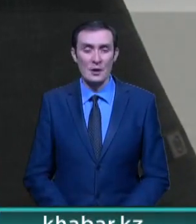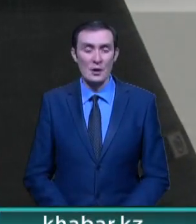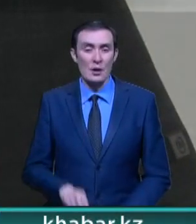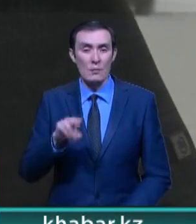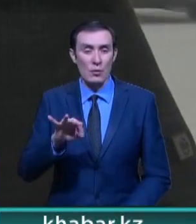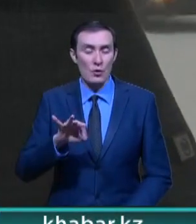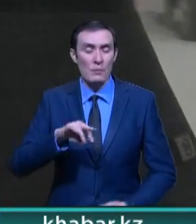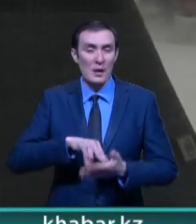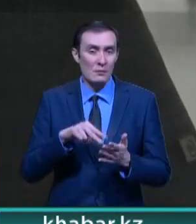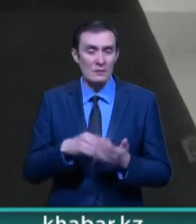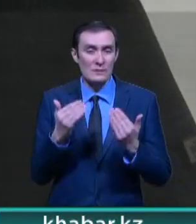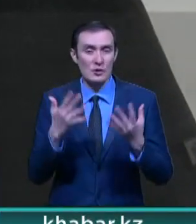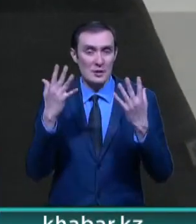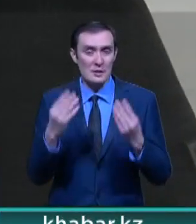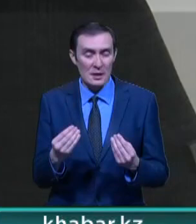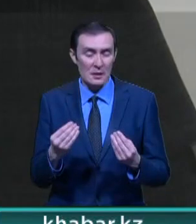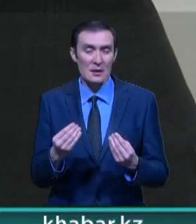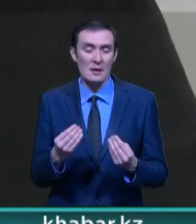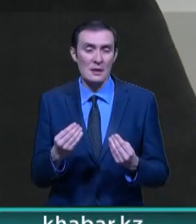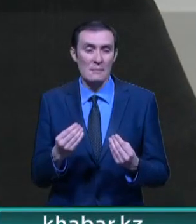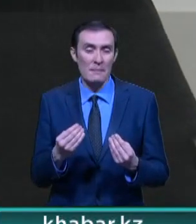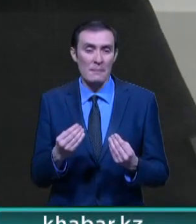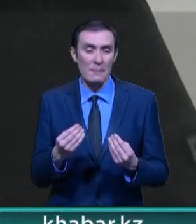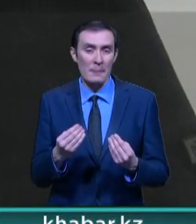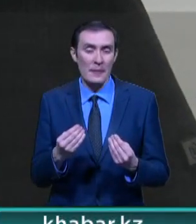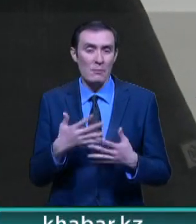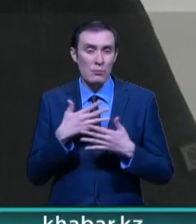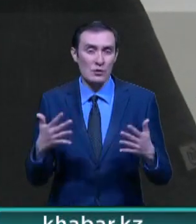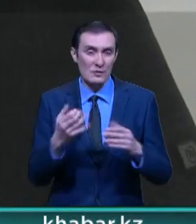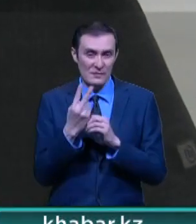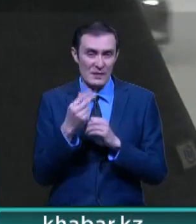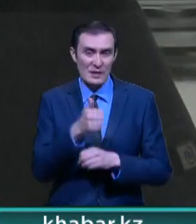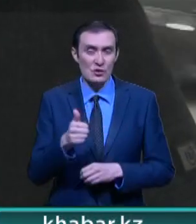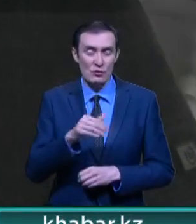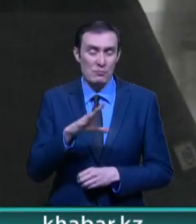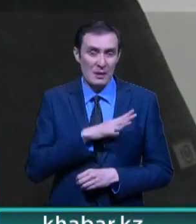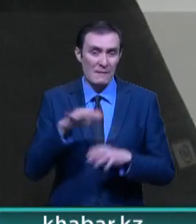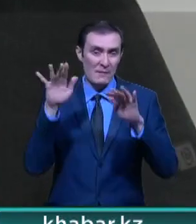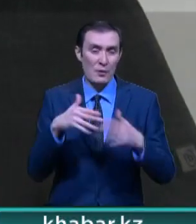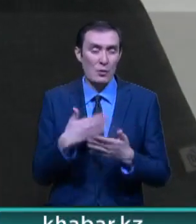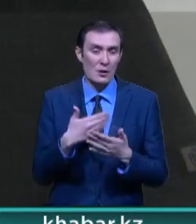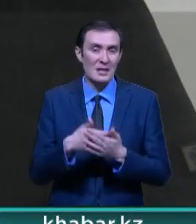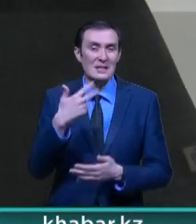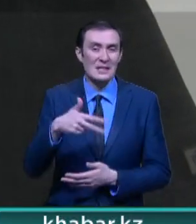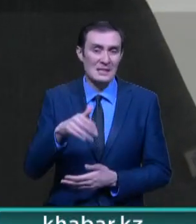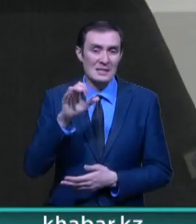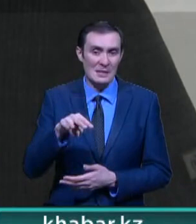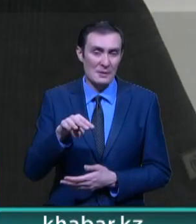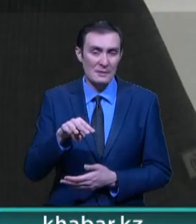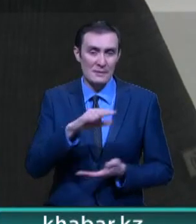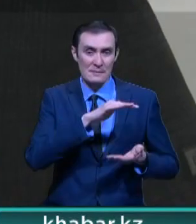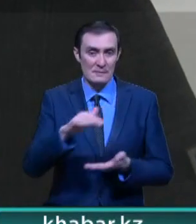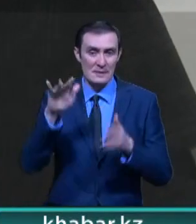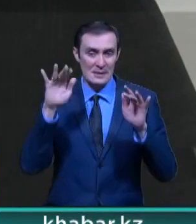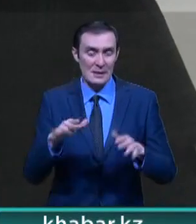сводкам на сегодняшний день, получается, за более чем 12 часов выпало около 30 сантиметров снега. Это у